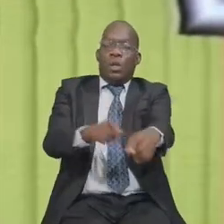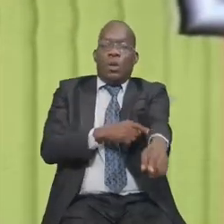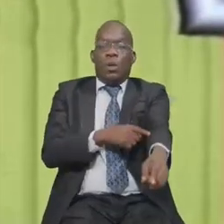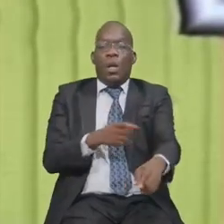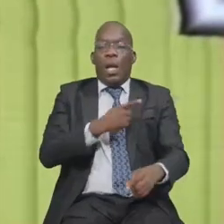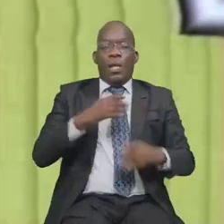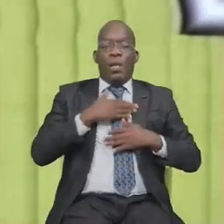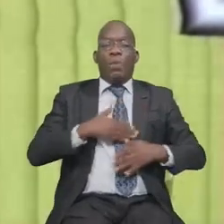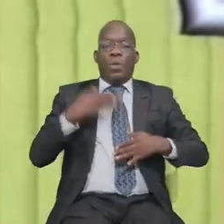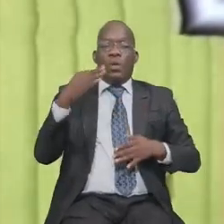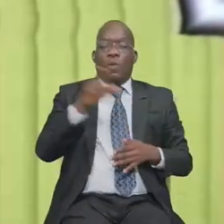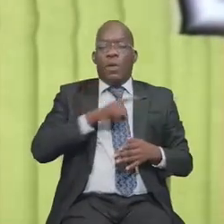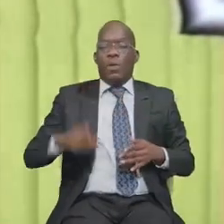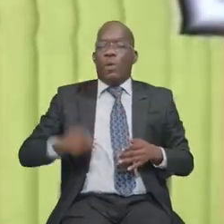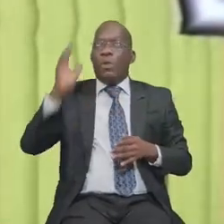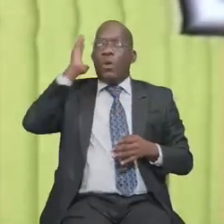mains.